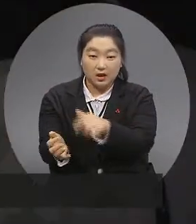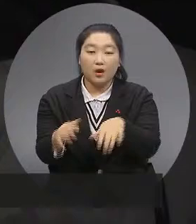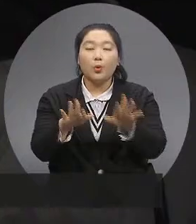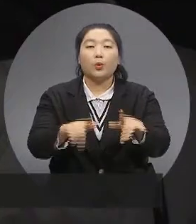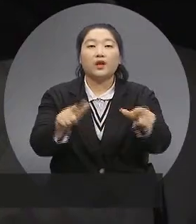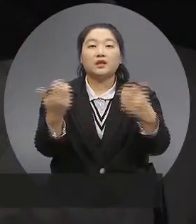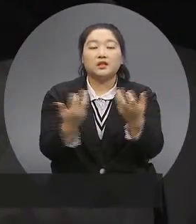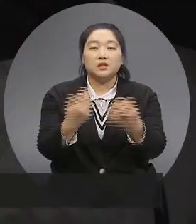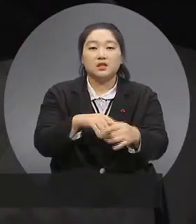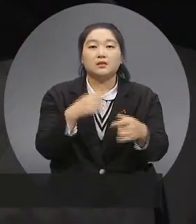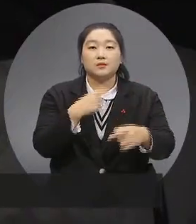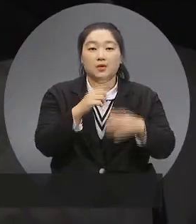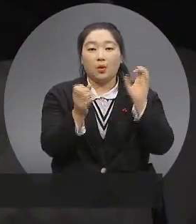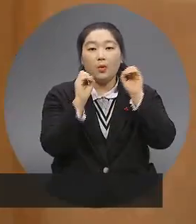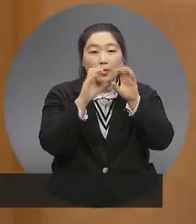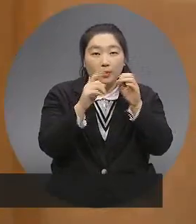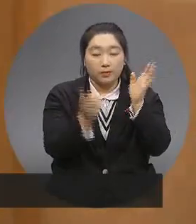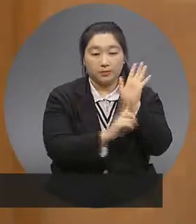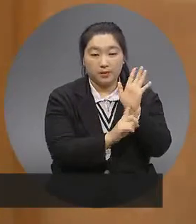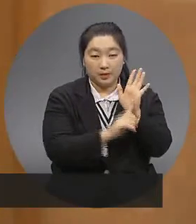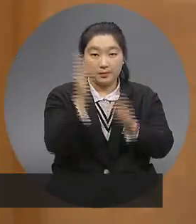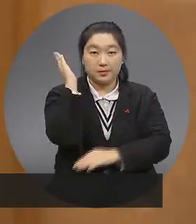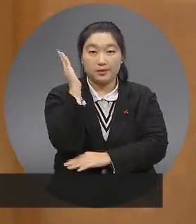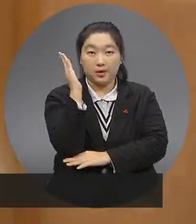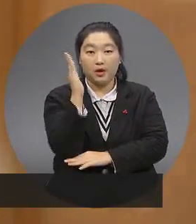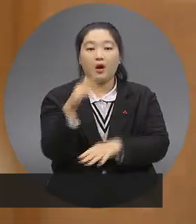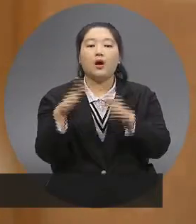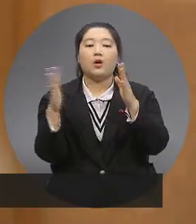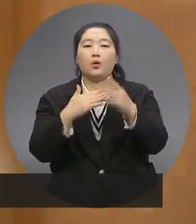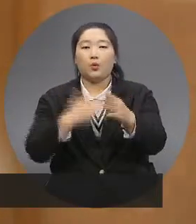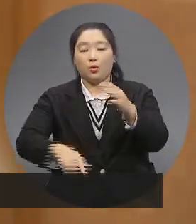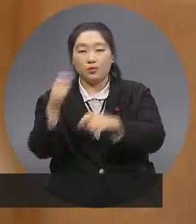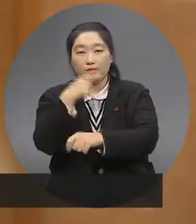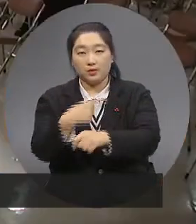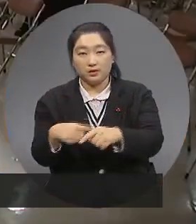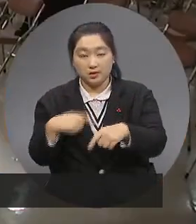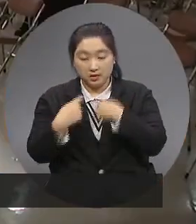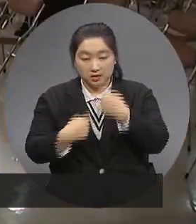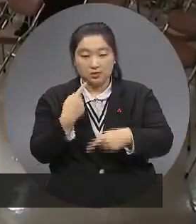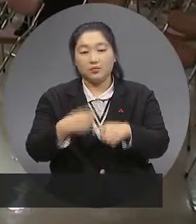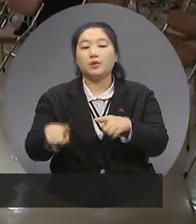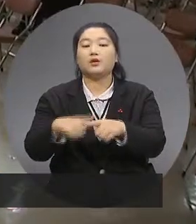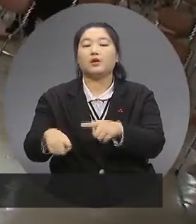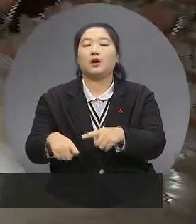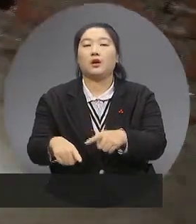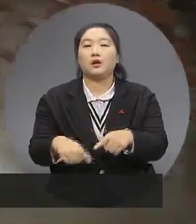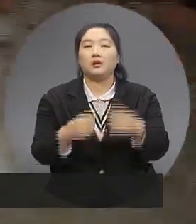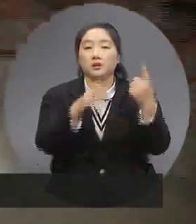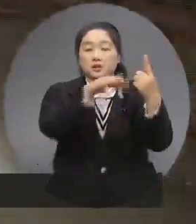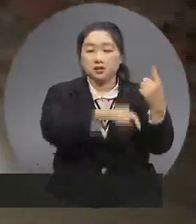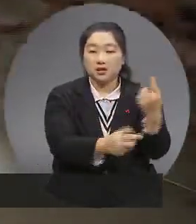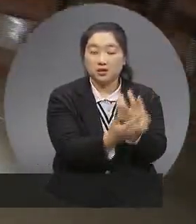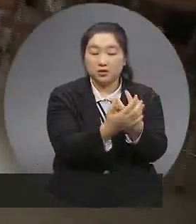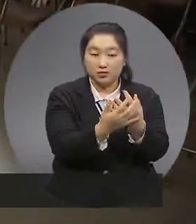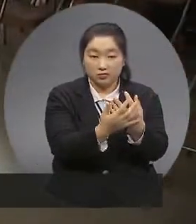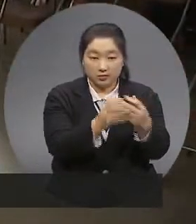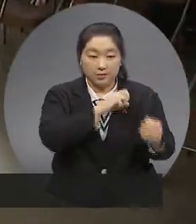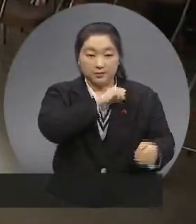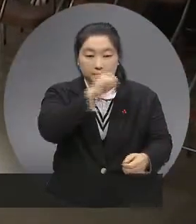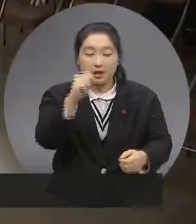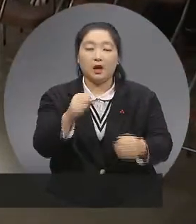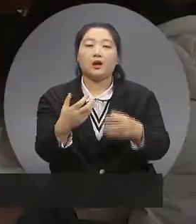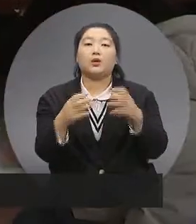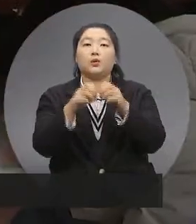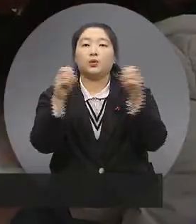스스로 평가하는 자리입니다. 1차 서류 전형을 통과한 7개 팀이 동료 공무원 100명을 심사위원으로